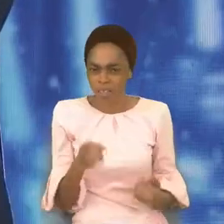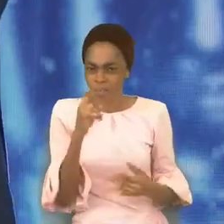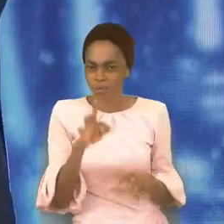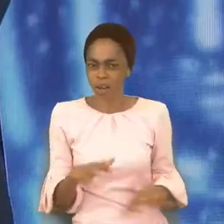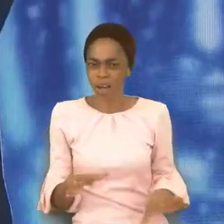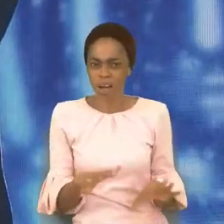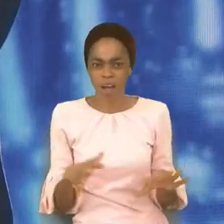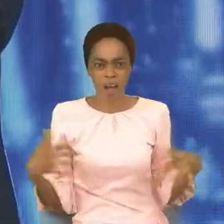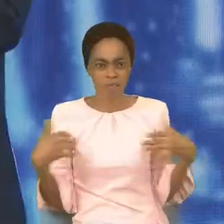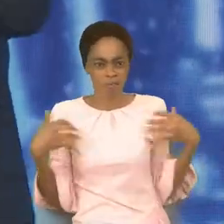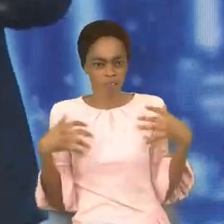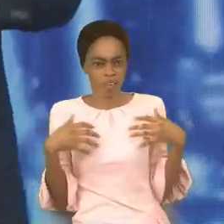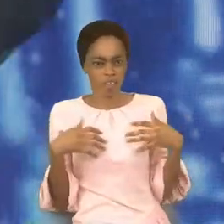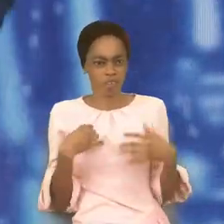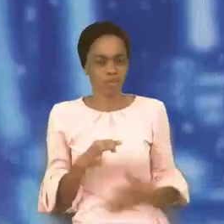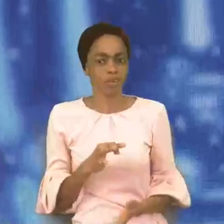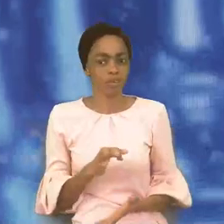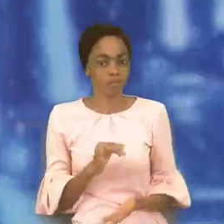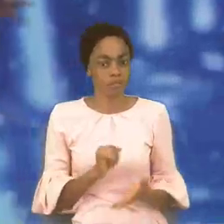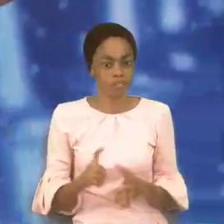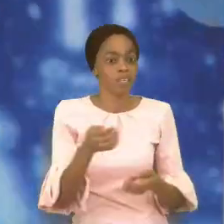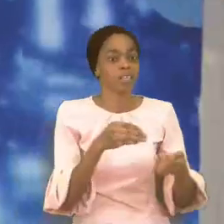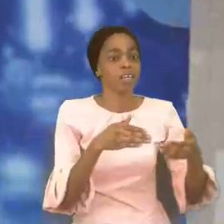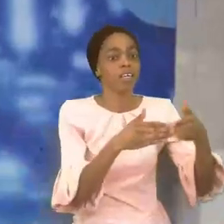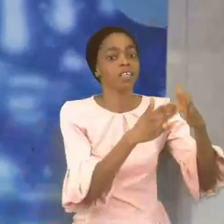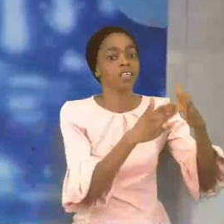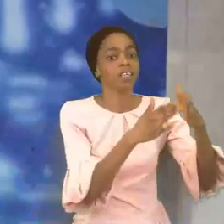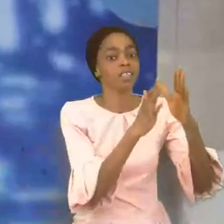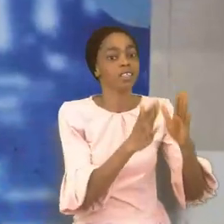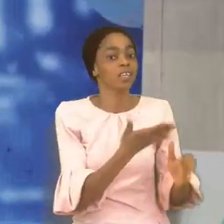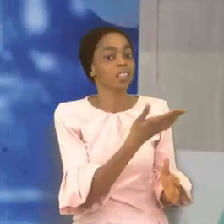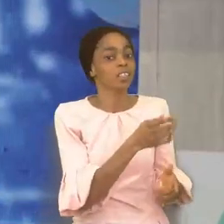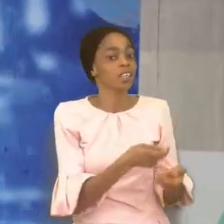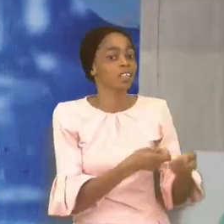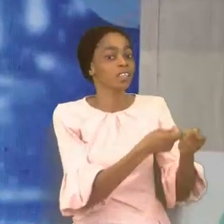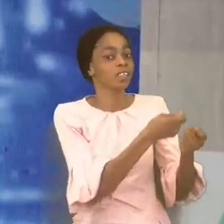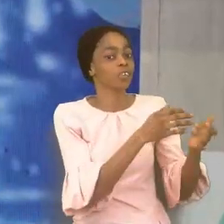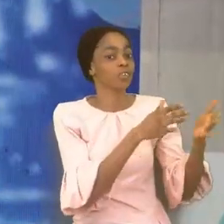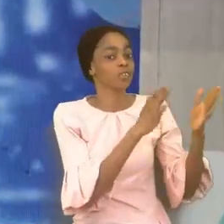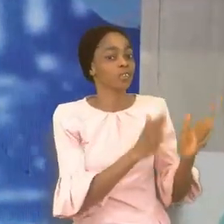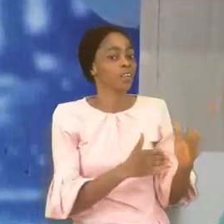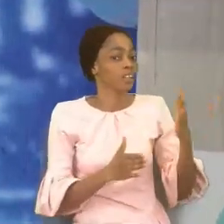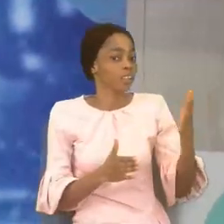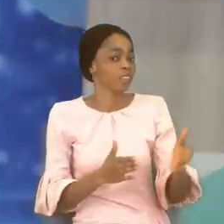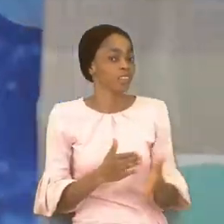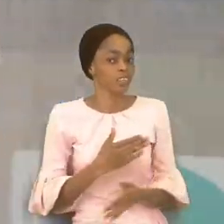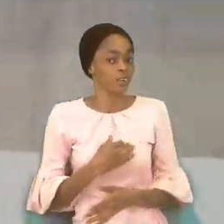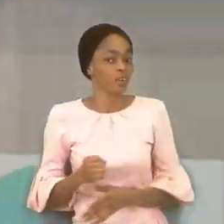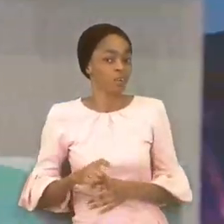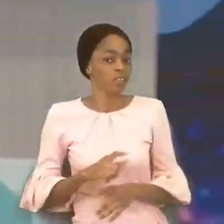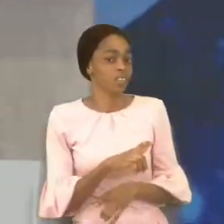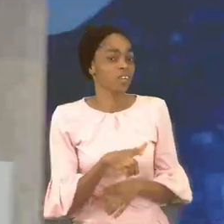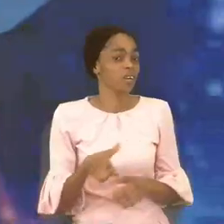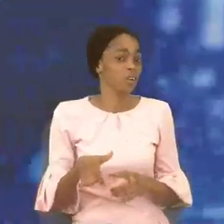as peur du directeur, du manager là-bas, ou